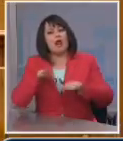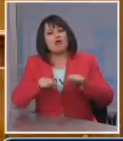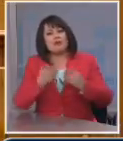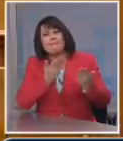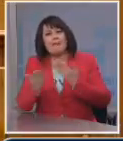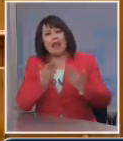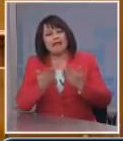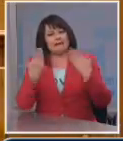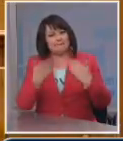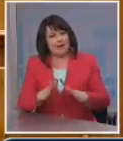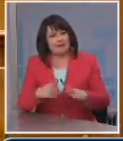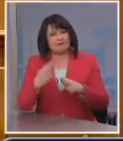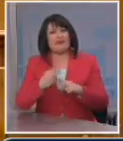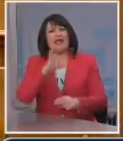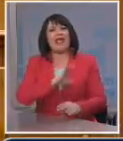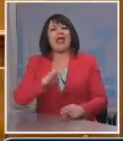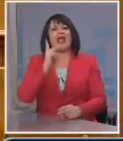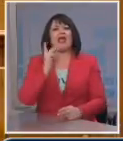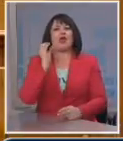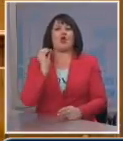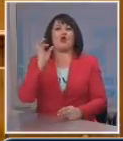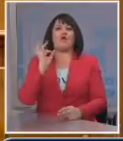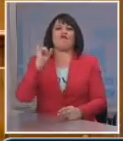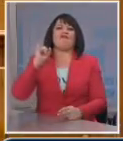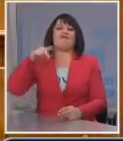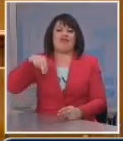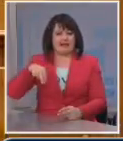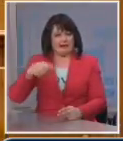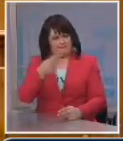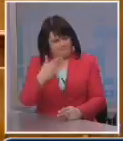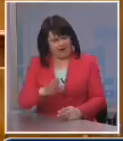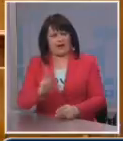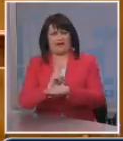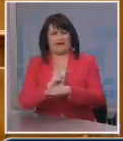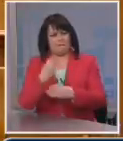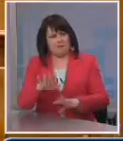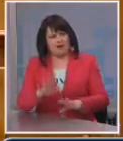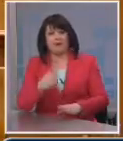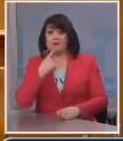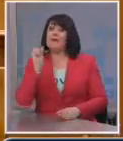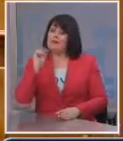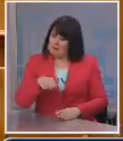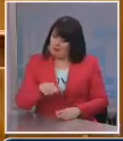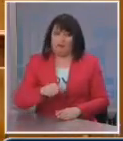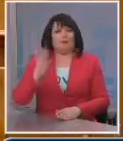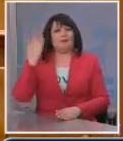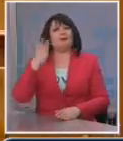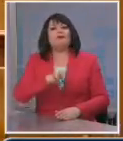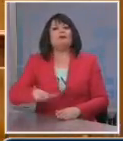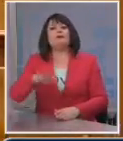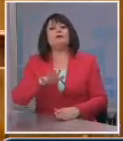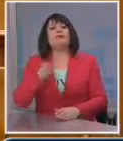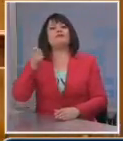οποία διεξήχθη με την αιγίδα του ΕΚΟΦΗΝ, δεν θα σας ξανακαταθέσω, την έχω ήδη καταθέσει στα πρακτικά, που επιβεβαίωνε ότι με τις τότε συνθήκες